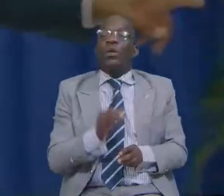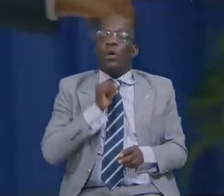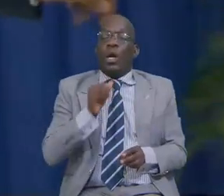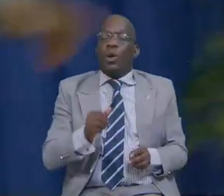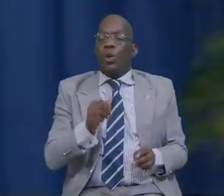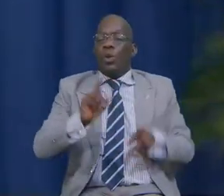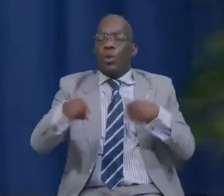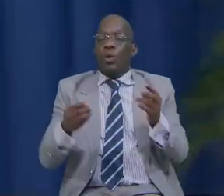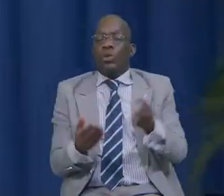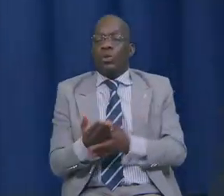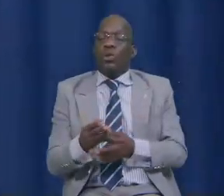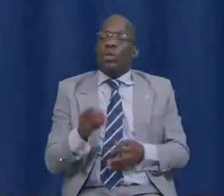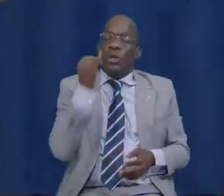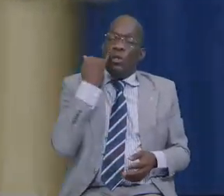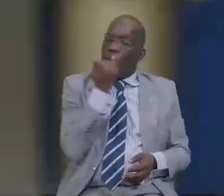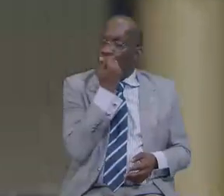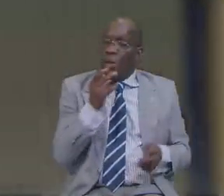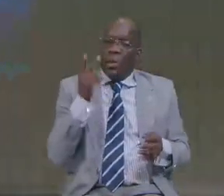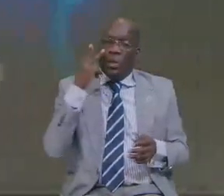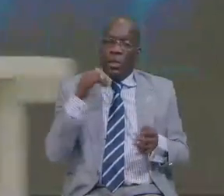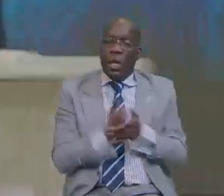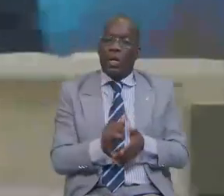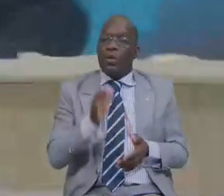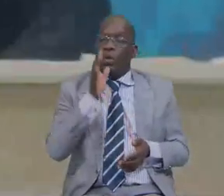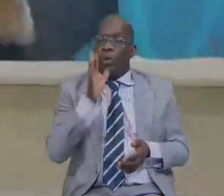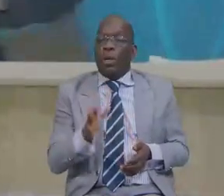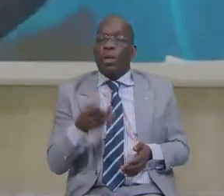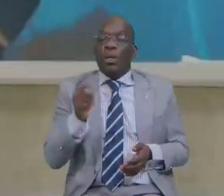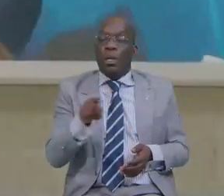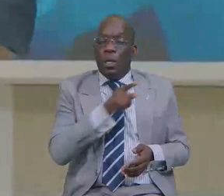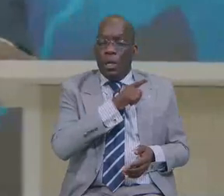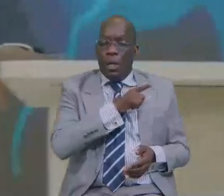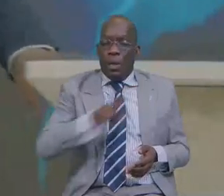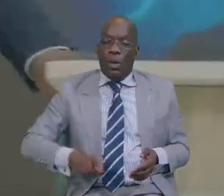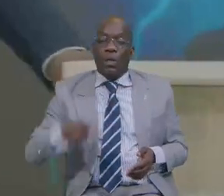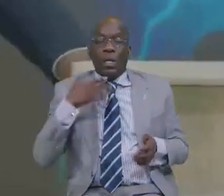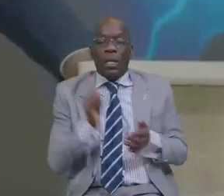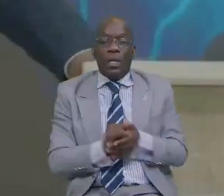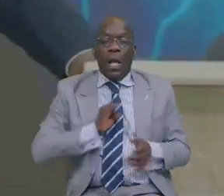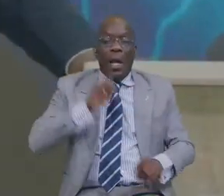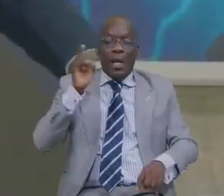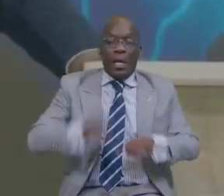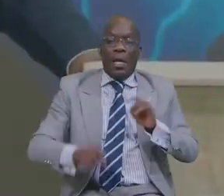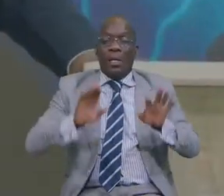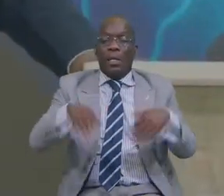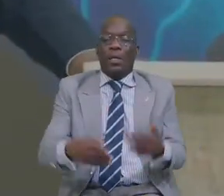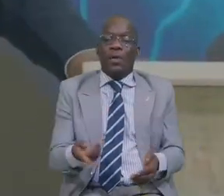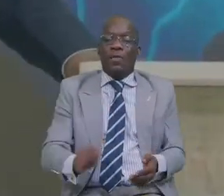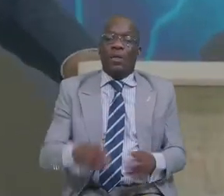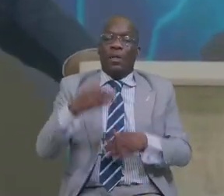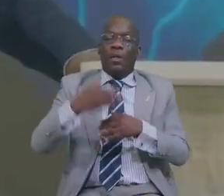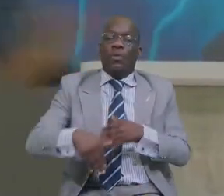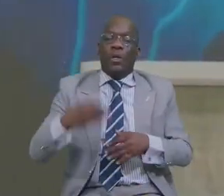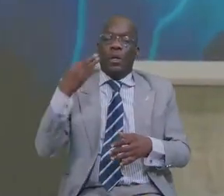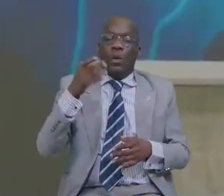nation d'Israël. Vous voyez la femme syrophénicienne, elle est venue, Jésus a dit, je ne peux pas donner le pain